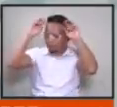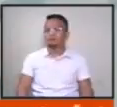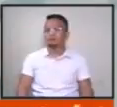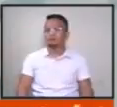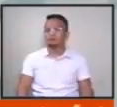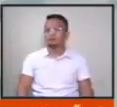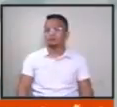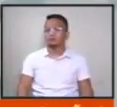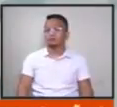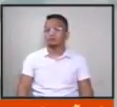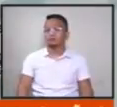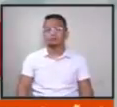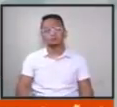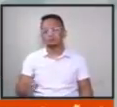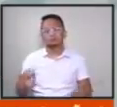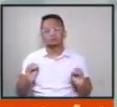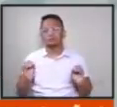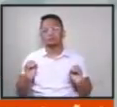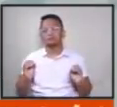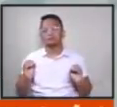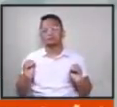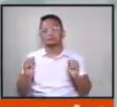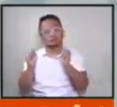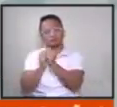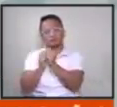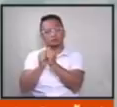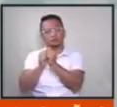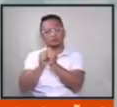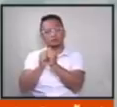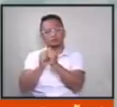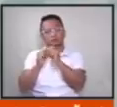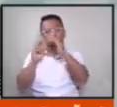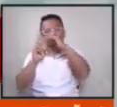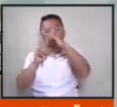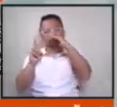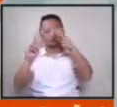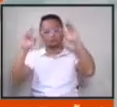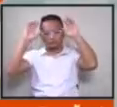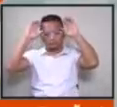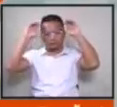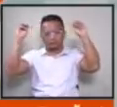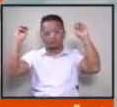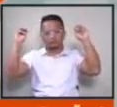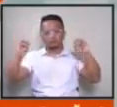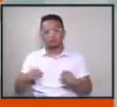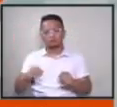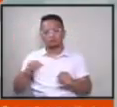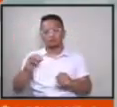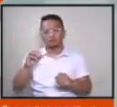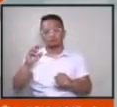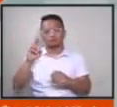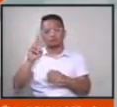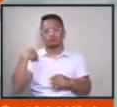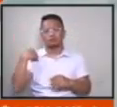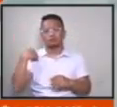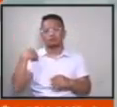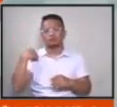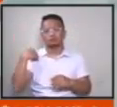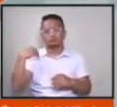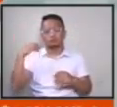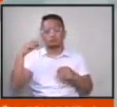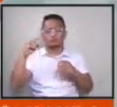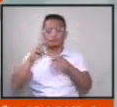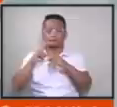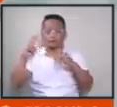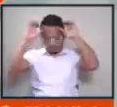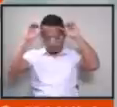okay, sir. Well, although walang kinalaman dito si vice mayor, kaya lang gusto ko lang malaman ng buong mundo, lalo ni si Yusek, na meron kang kamag-anak na vice mayor